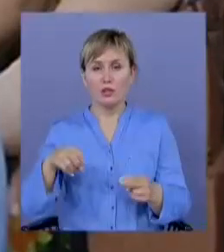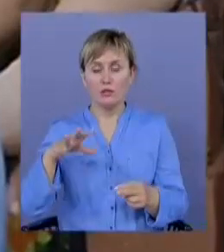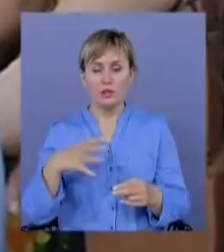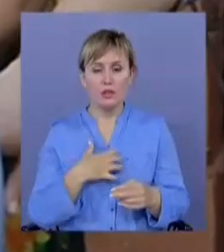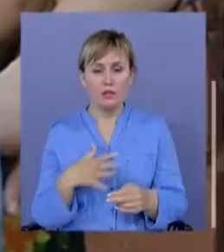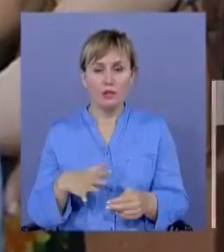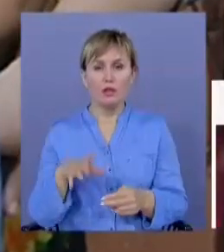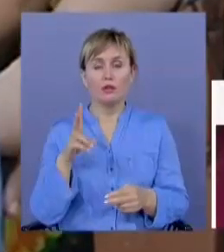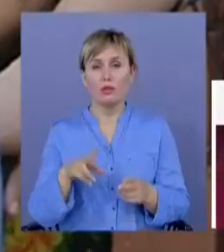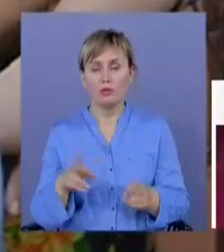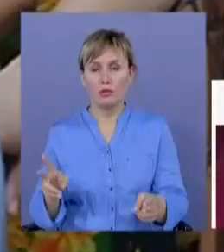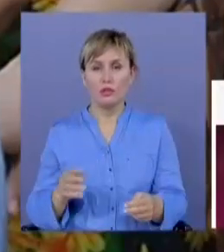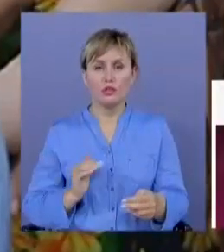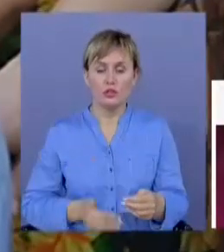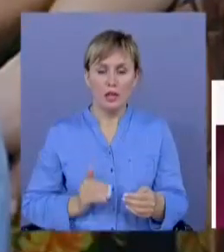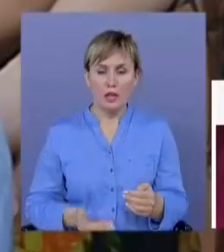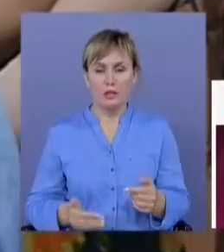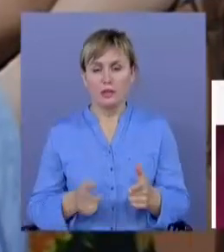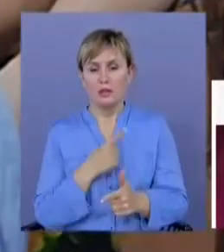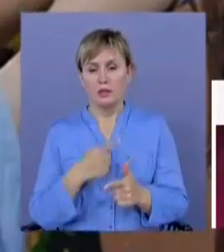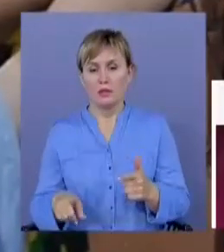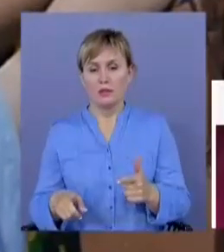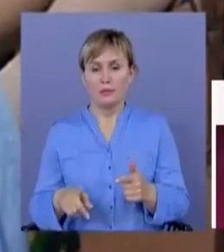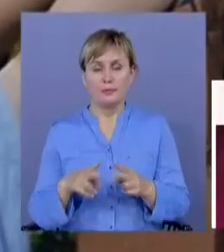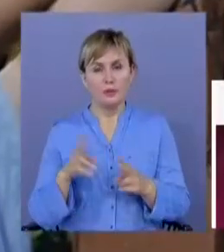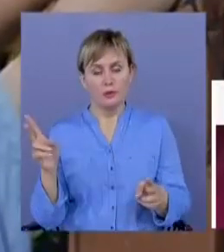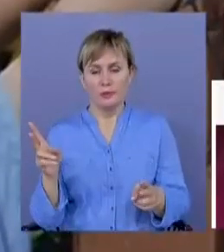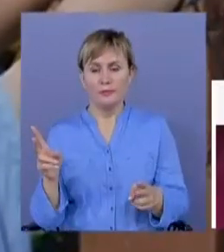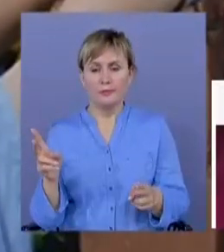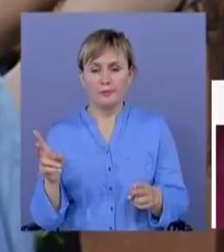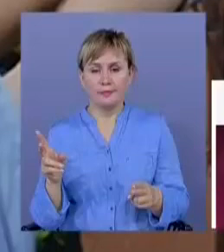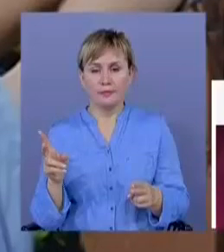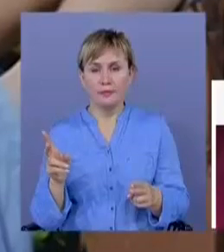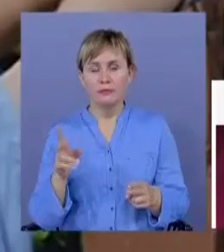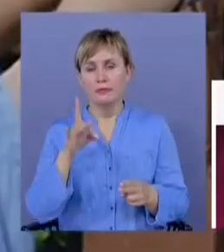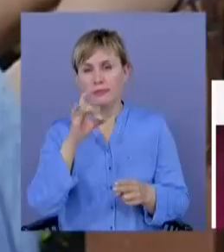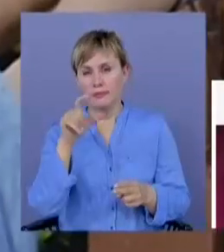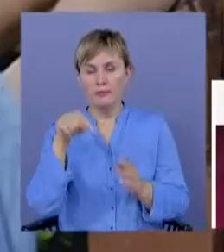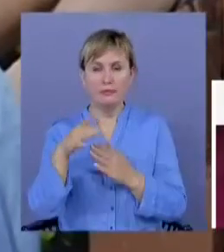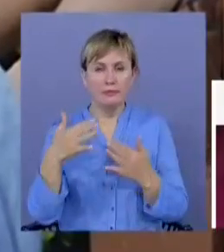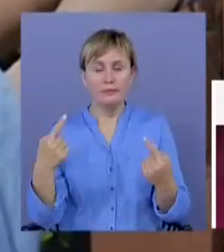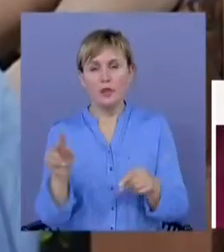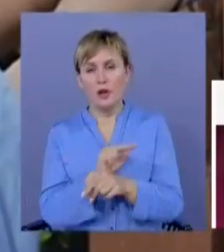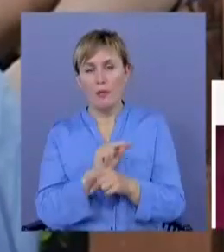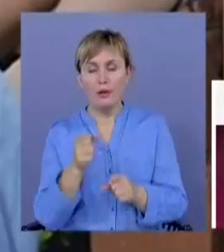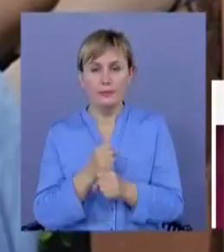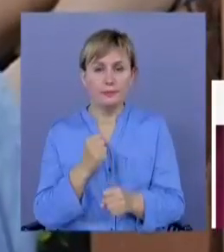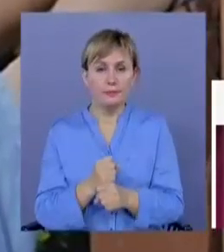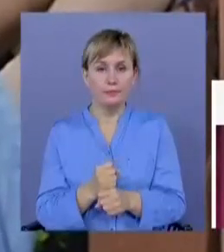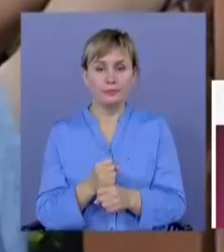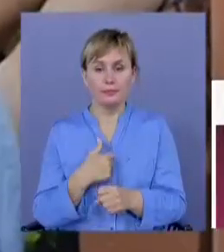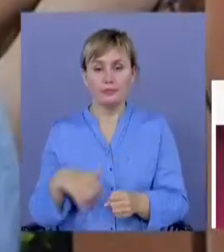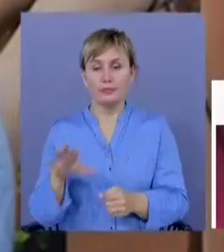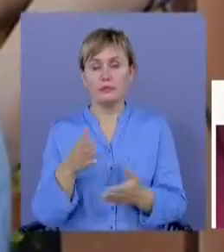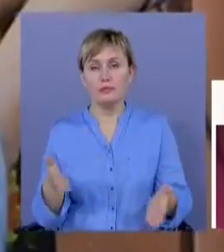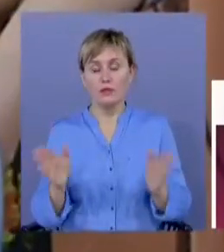неважно, кто отключает, частник отключает, либо отключает, там, РЭСы отключают, какие-то ремонтные работы, мы все остаемся